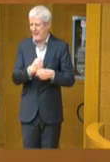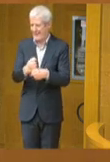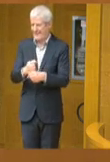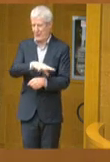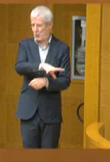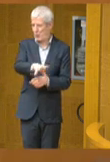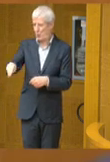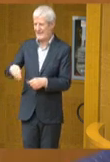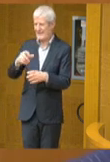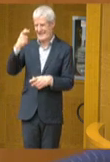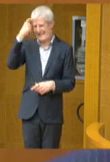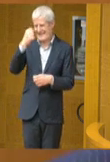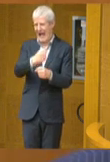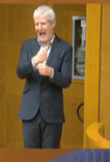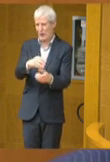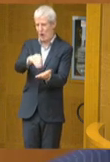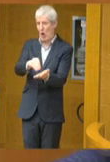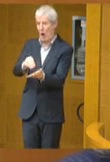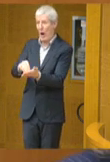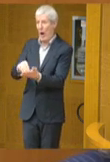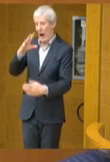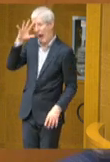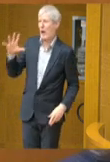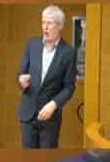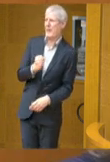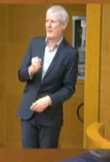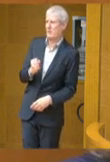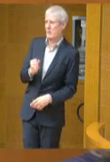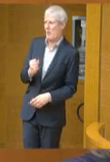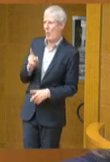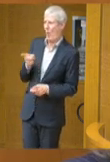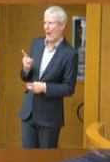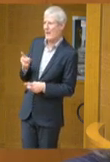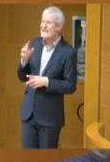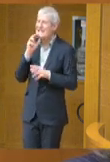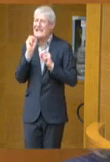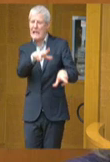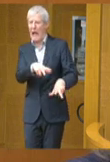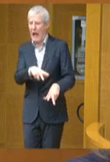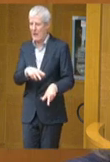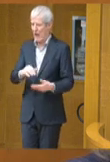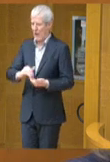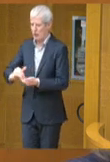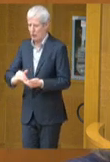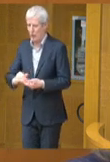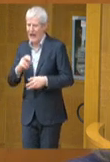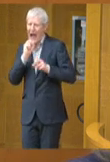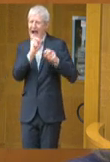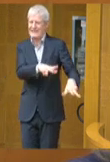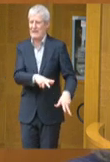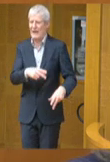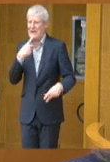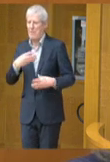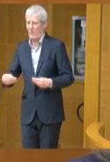dello Stato hanno colto i segnali della nostra società, hanno colto i segnali delle associazioni, hanno colto i segnali dei